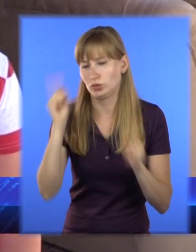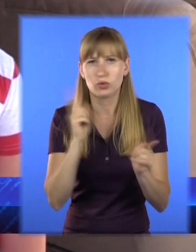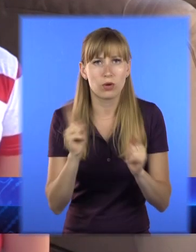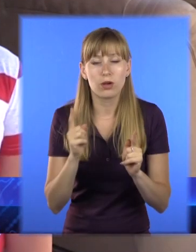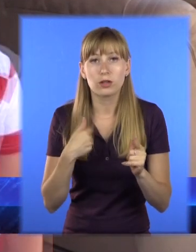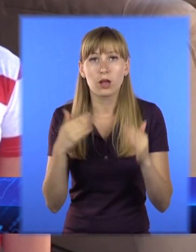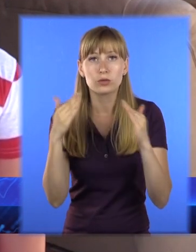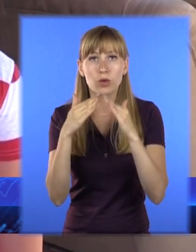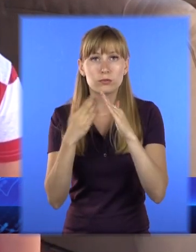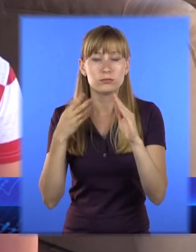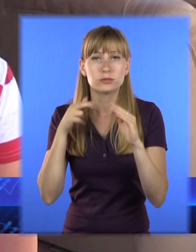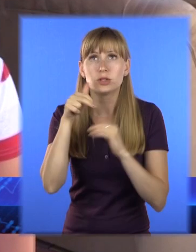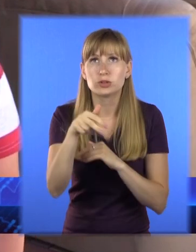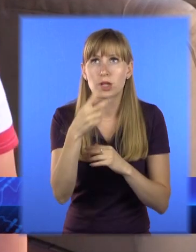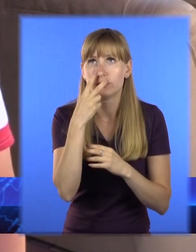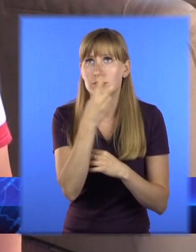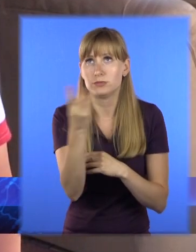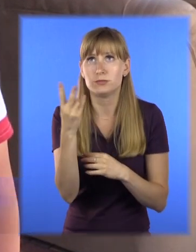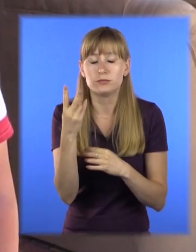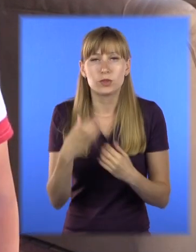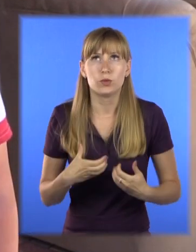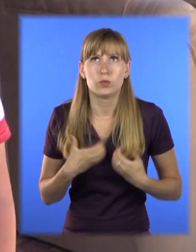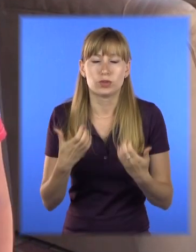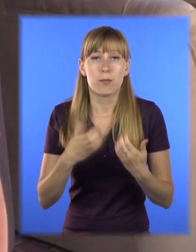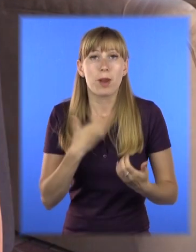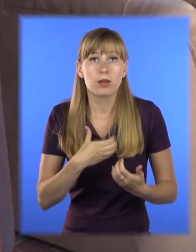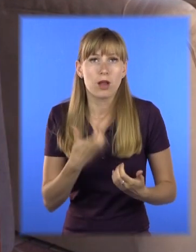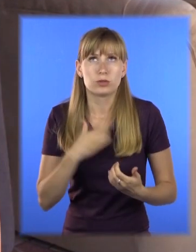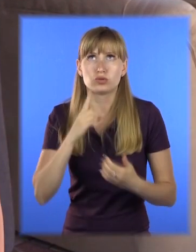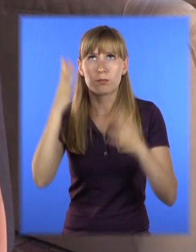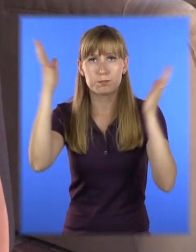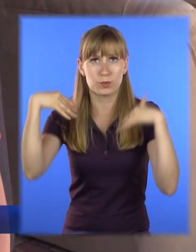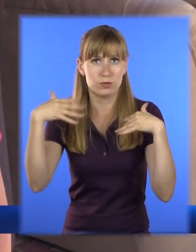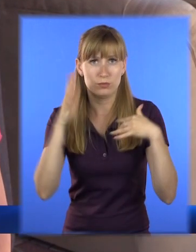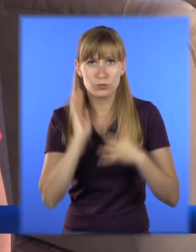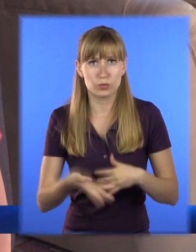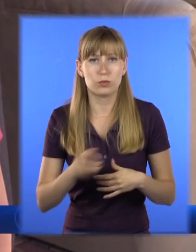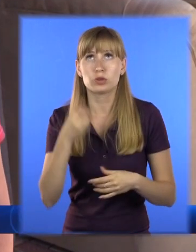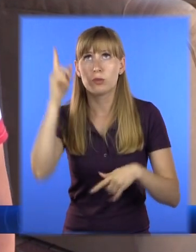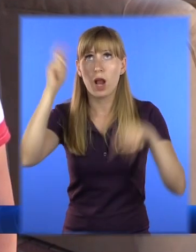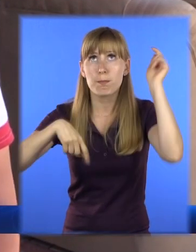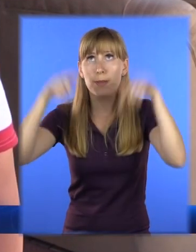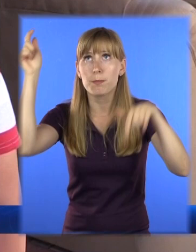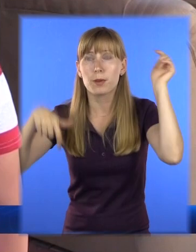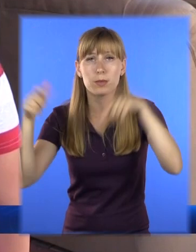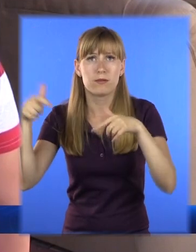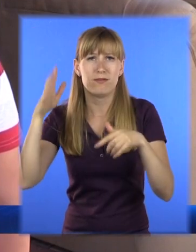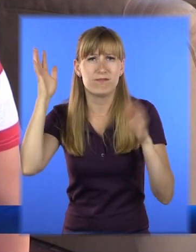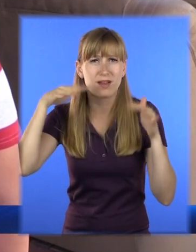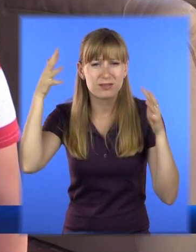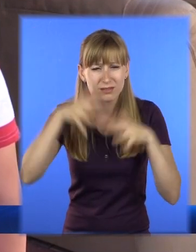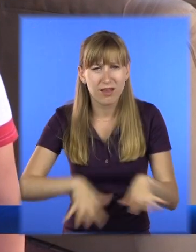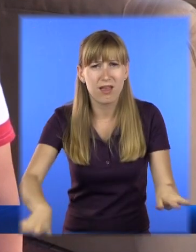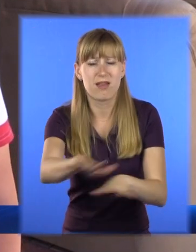в дом, чесно, ми боялись, я боялася, що потолок на мене, тому що на ходу все сипалось. Це везде вода, вся мебель,